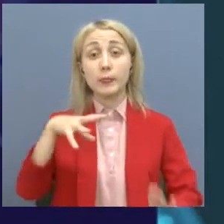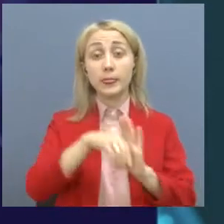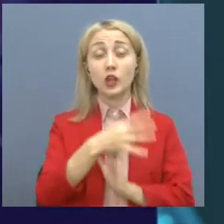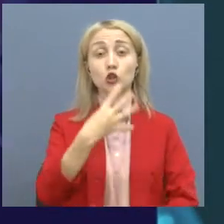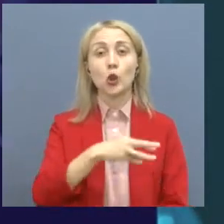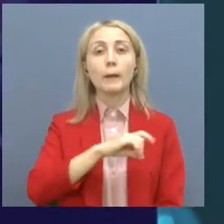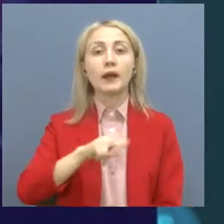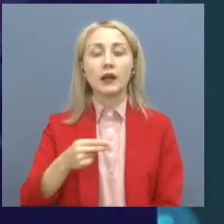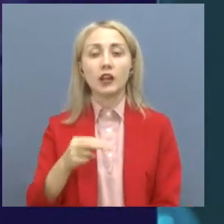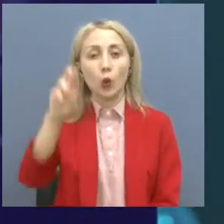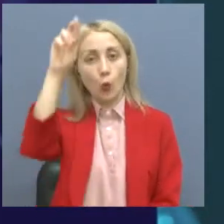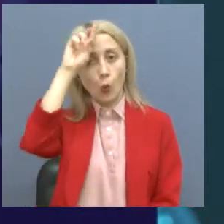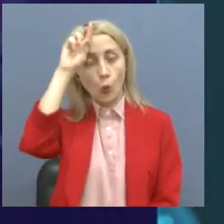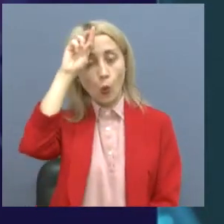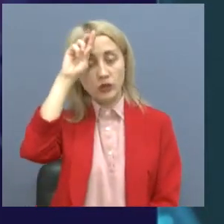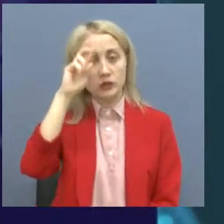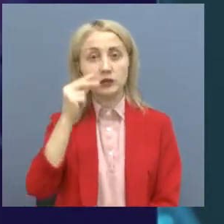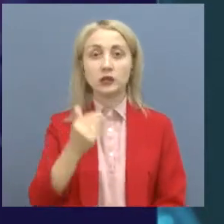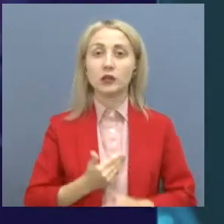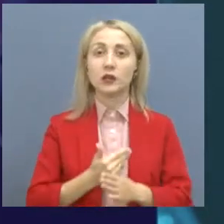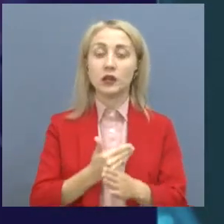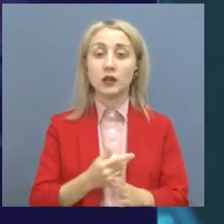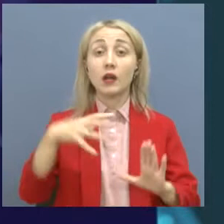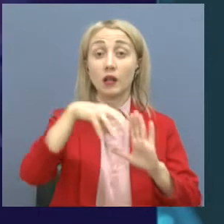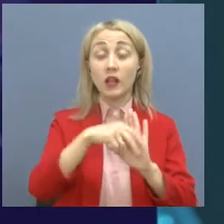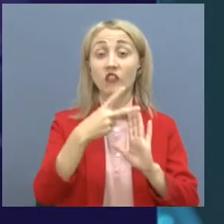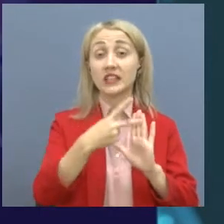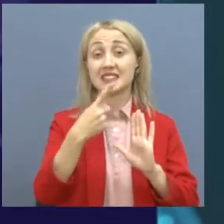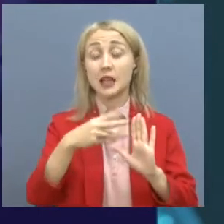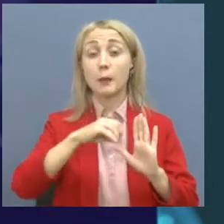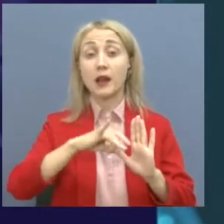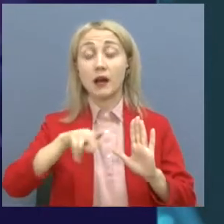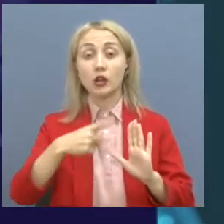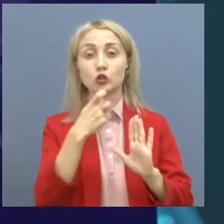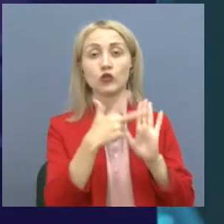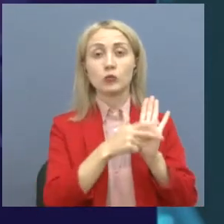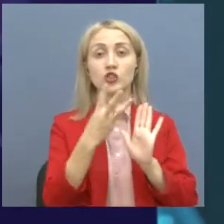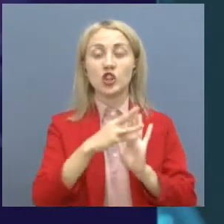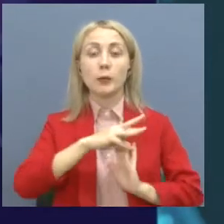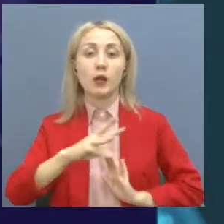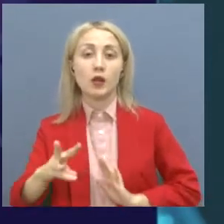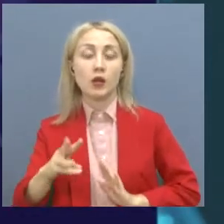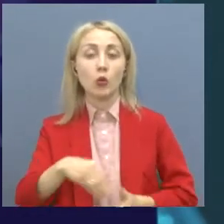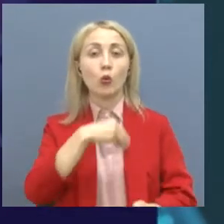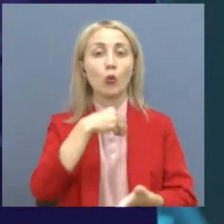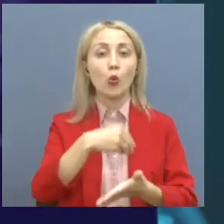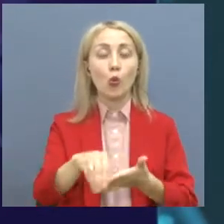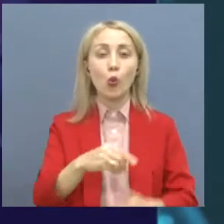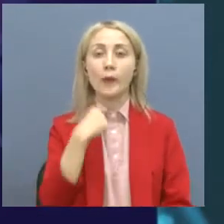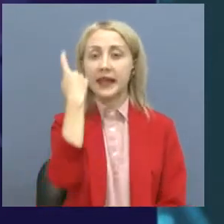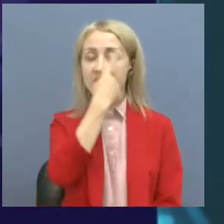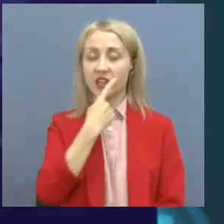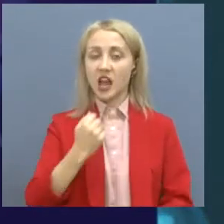миллиард 184 миллионы жеке қорғаныш құралдарын алуға, 2 миллиард 30 миллионы дәрі-дәрмек пен медициналық құралдарды алуға,